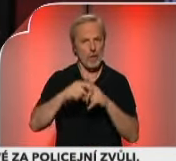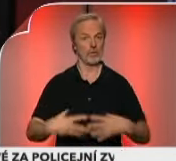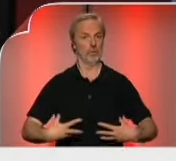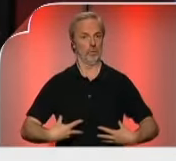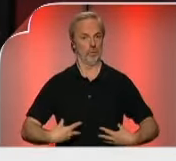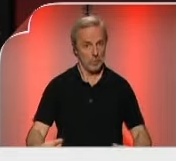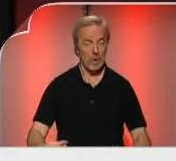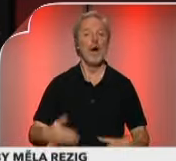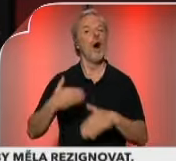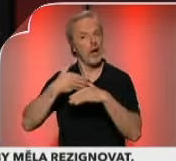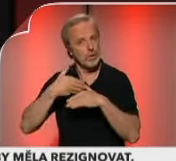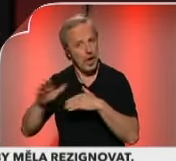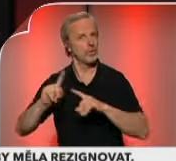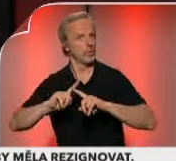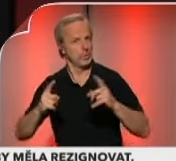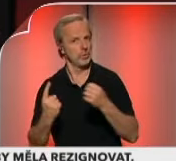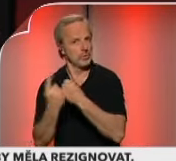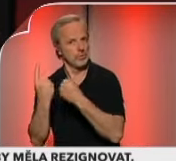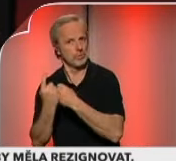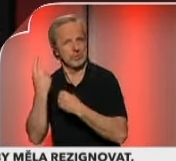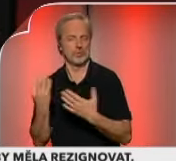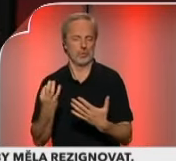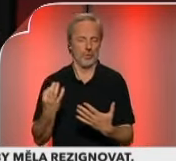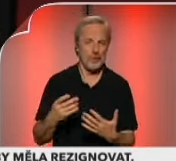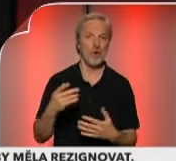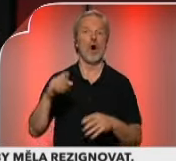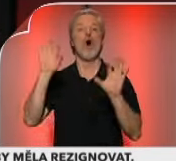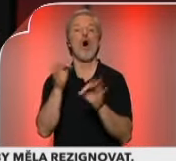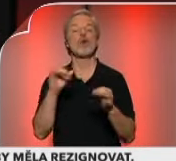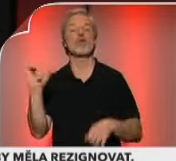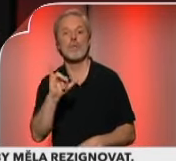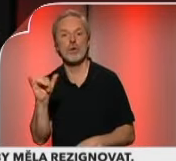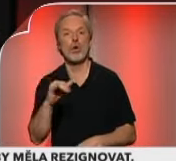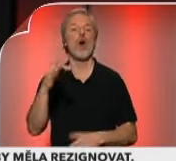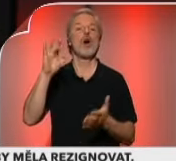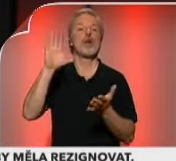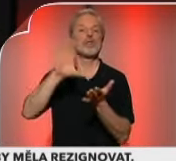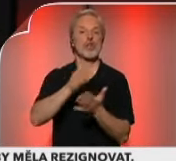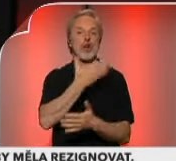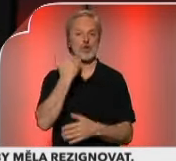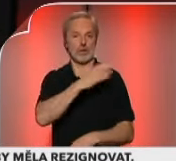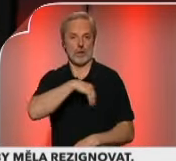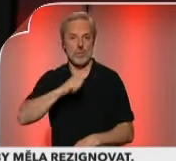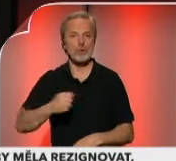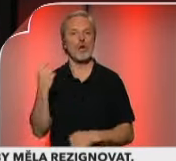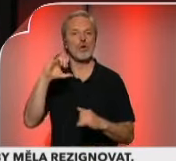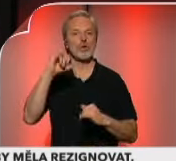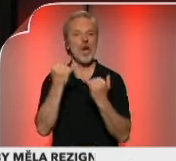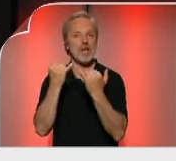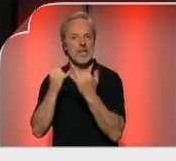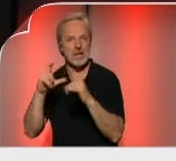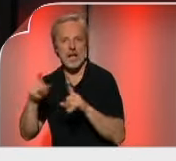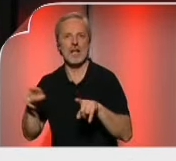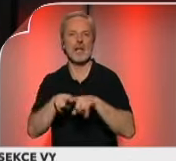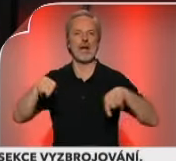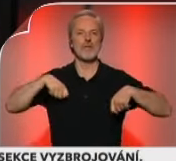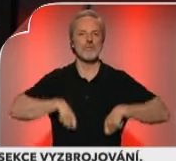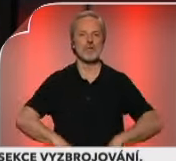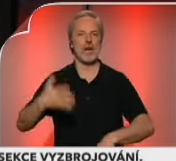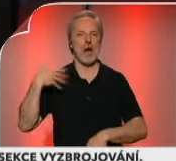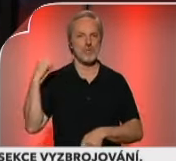aktuální témata těchto dnů hostem dnešního Interview ČT24 je středoč poslanec sociální demokracie předseda hospodářského výboru